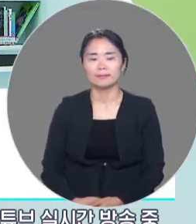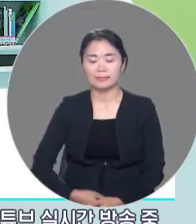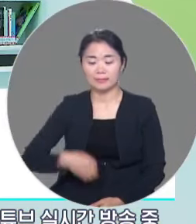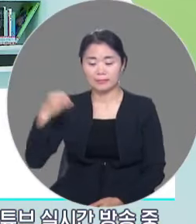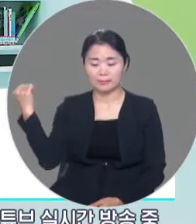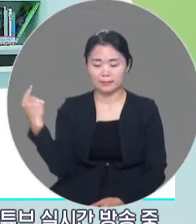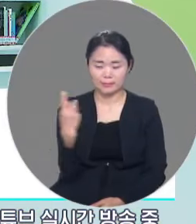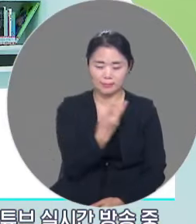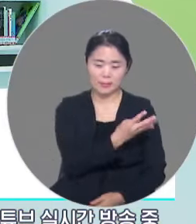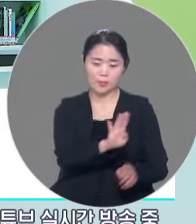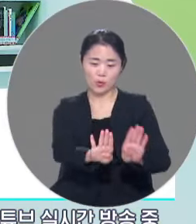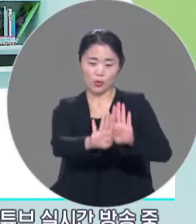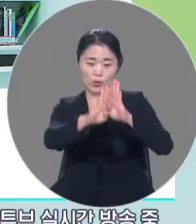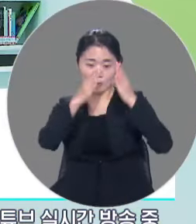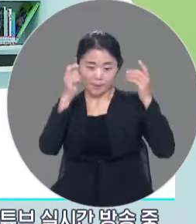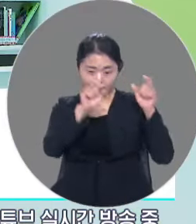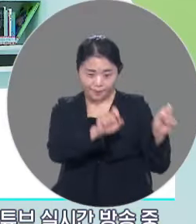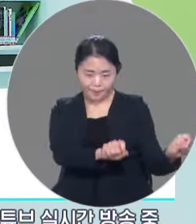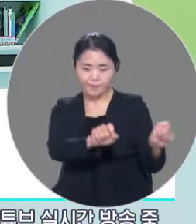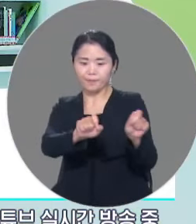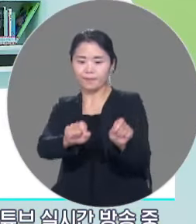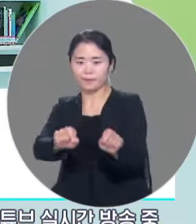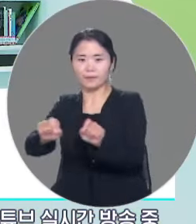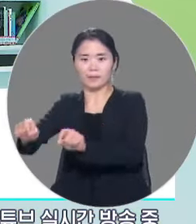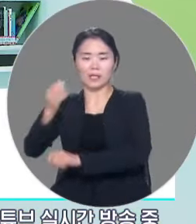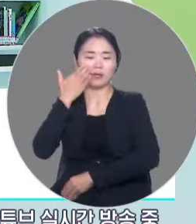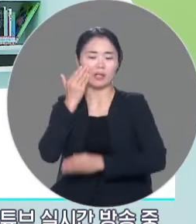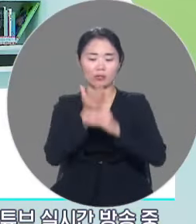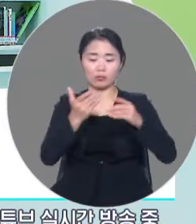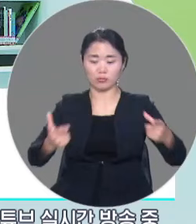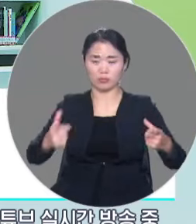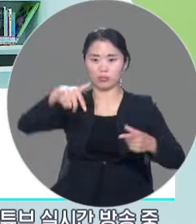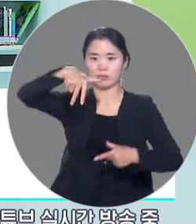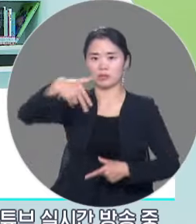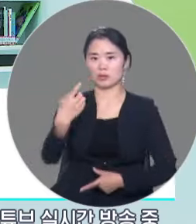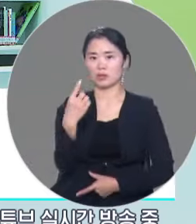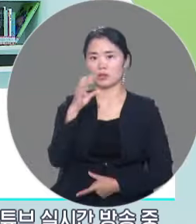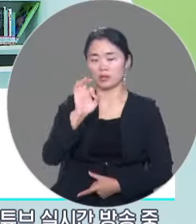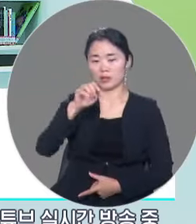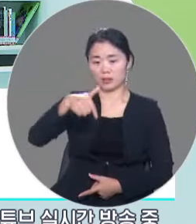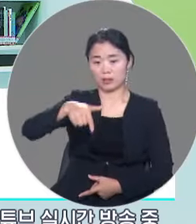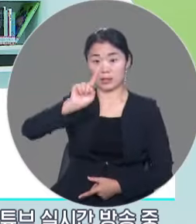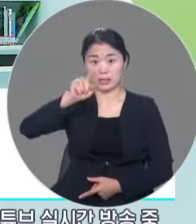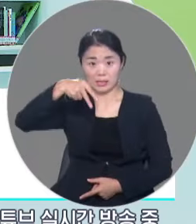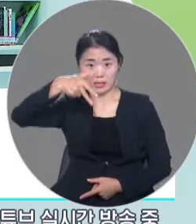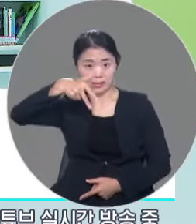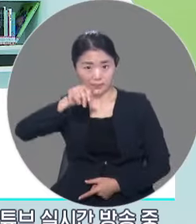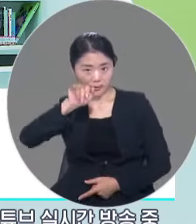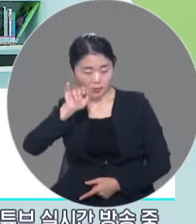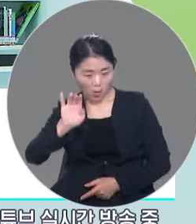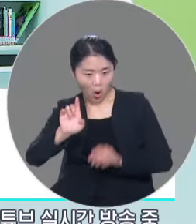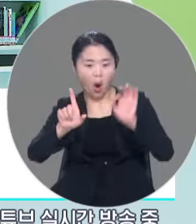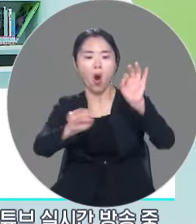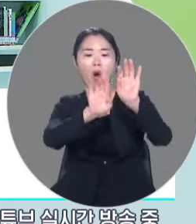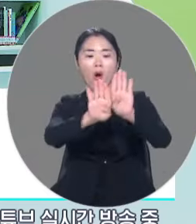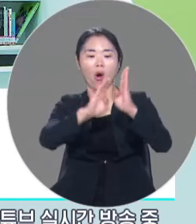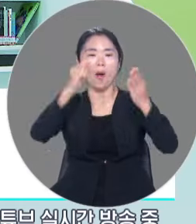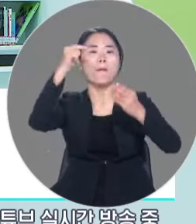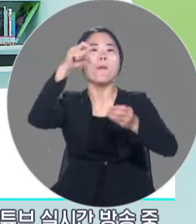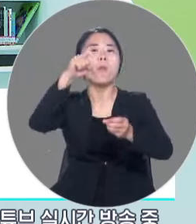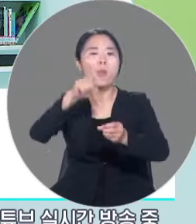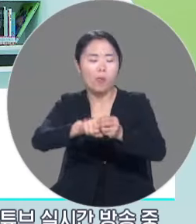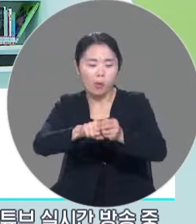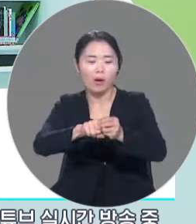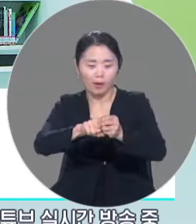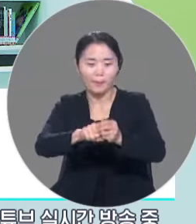수차례 개관이 지연됐던 울산 중구 종갓집 도서관이 이제 10월 개관을 목표로 마무리 준비가